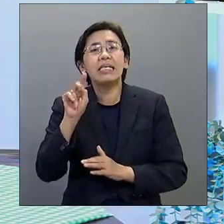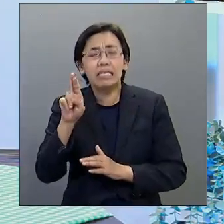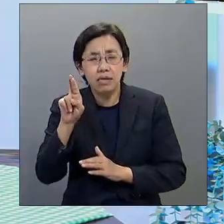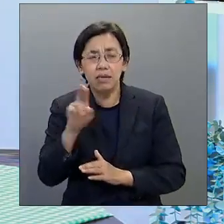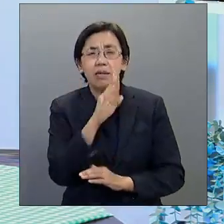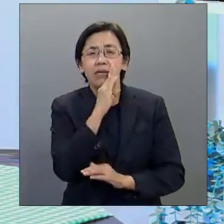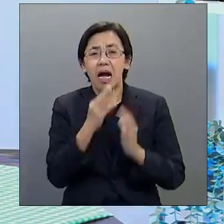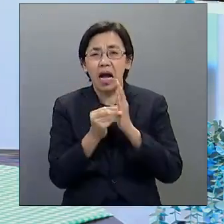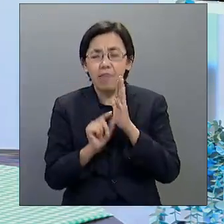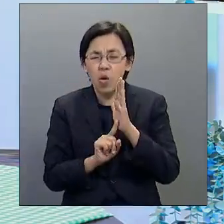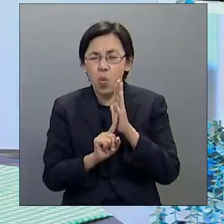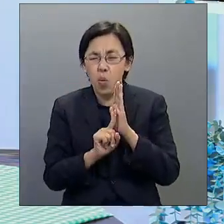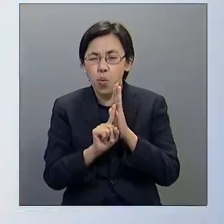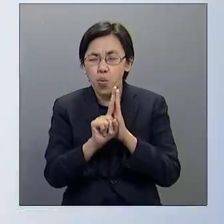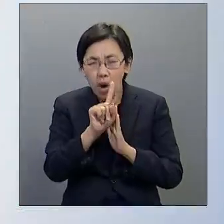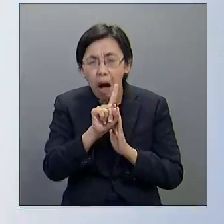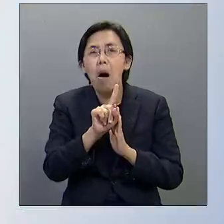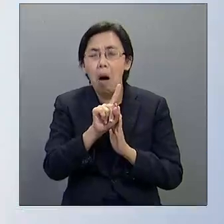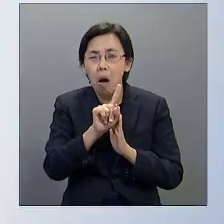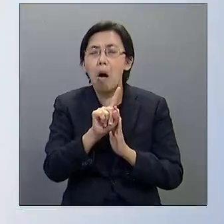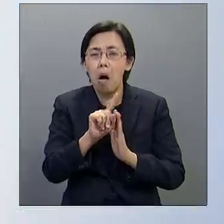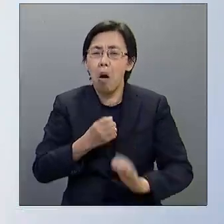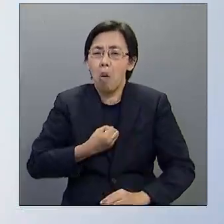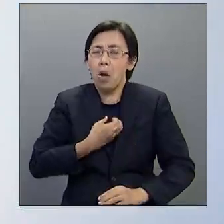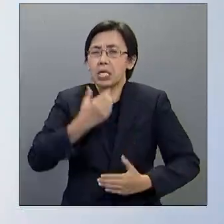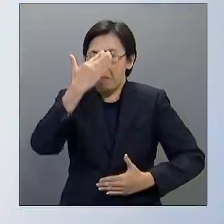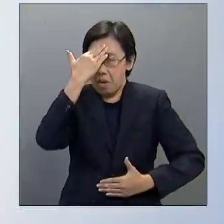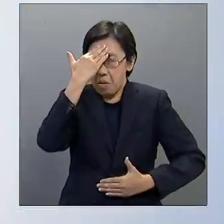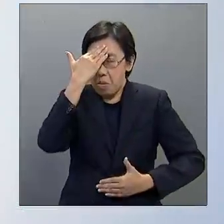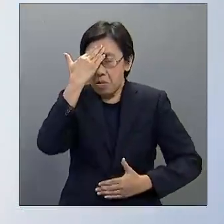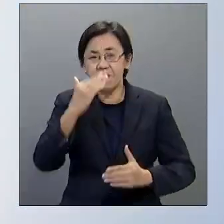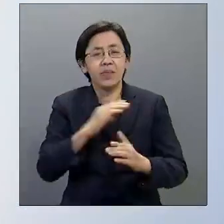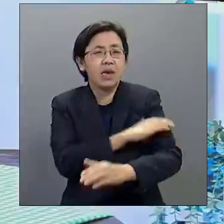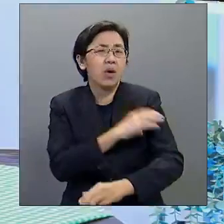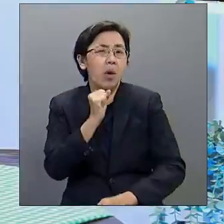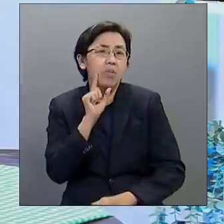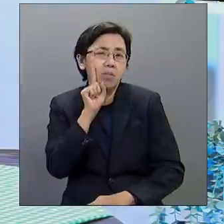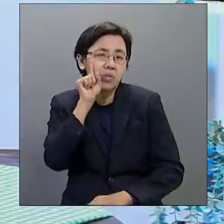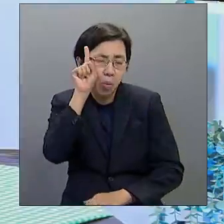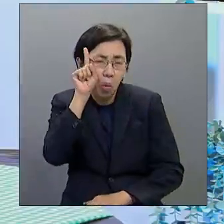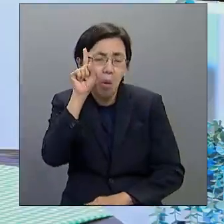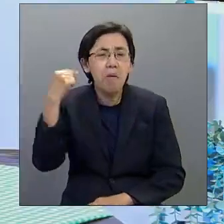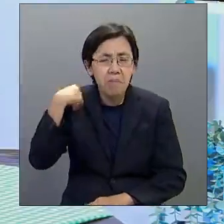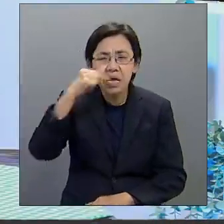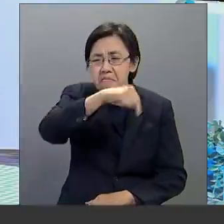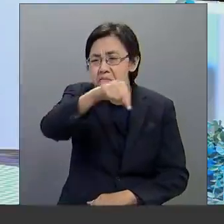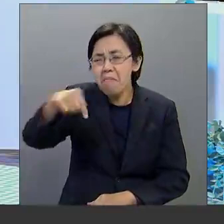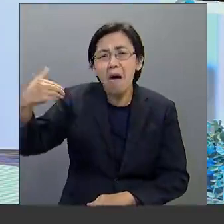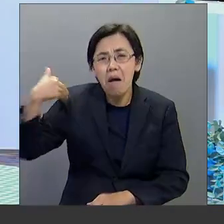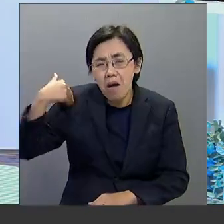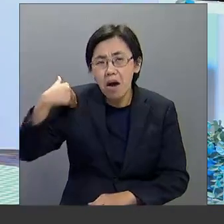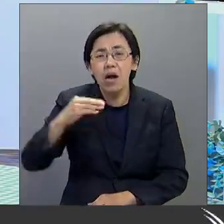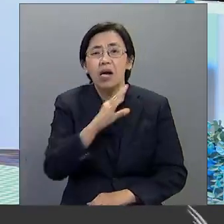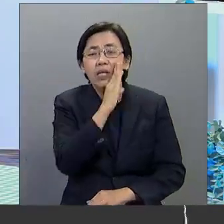เสี่ยงต่อการเกิดโรคหัวใจขนาดเดียวกันความดันโลหิตสูงเป็นโรคที่มีทุกบ้านนะครับส่งผลต่อการเกิดโรคหัวใจ